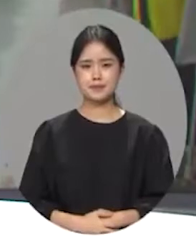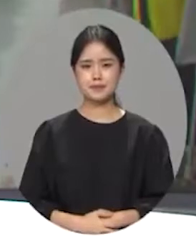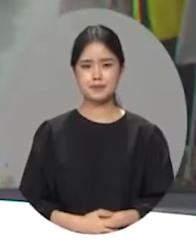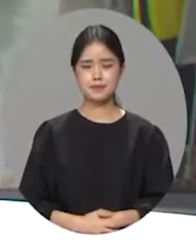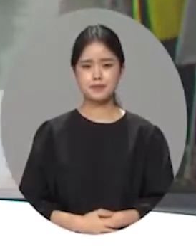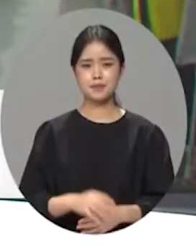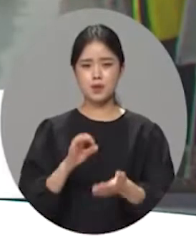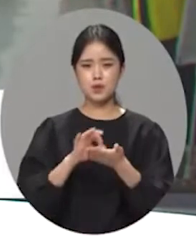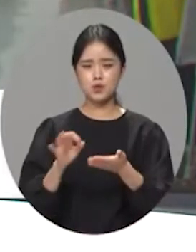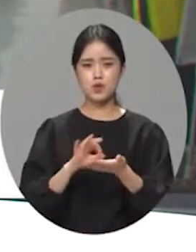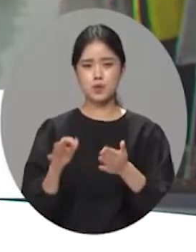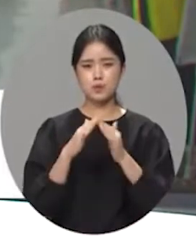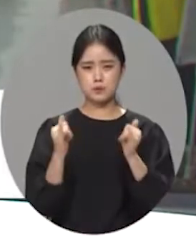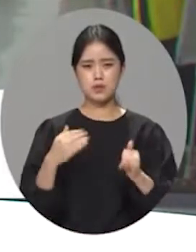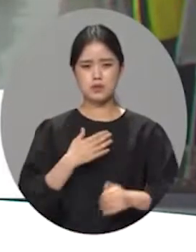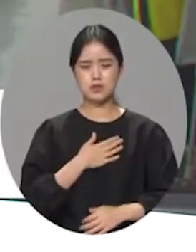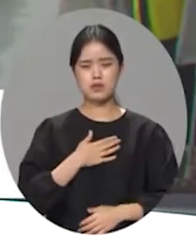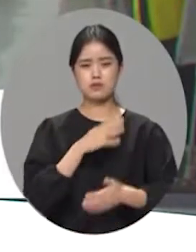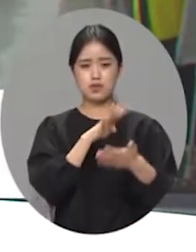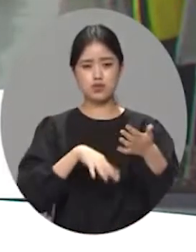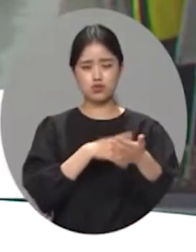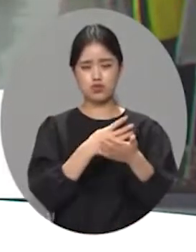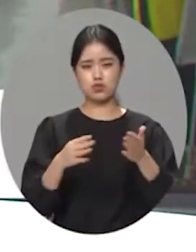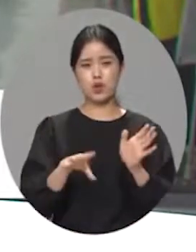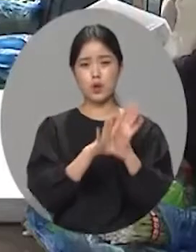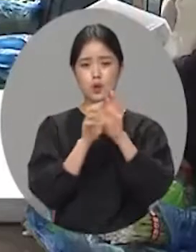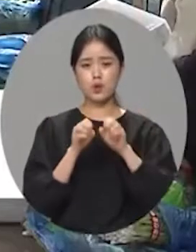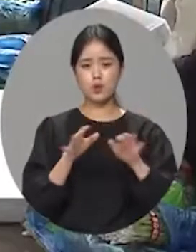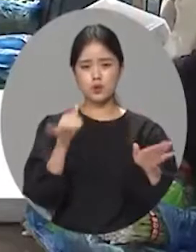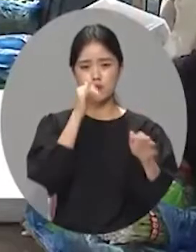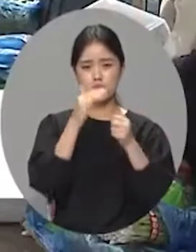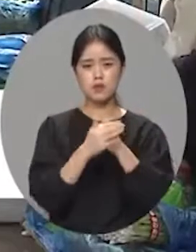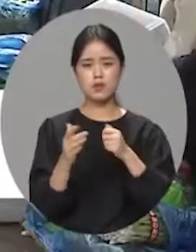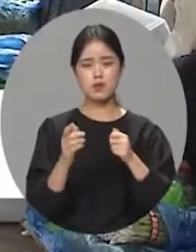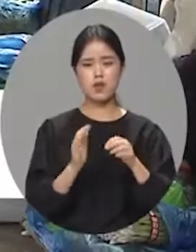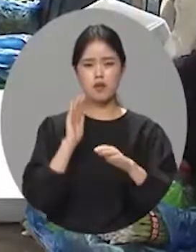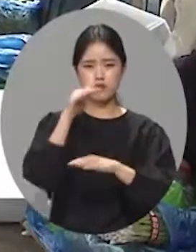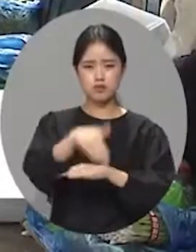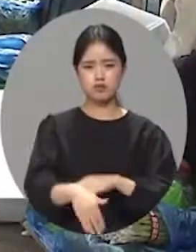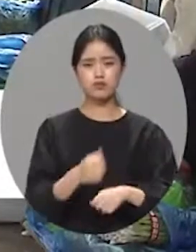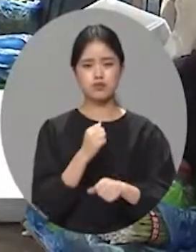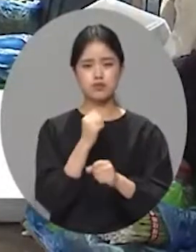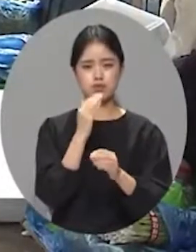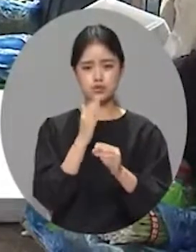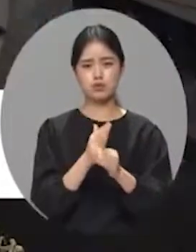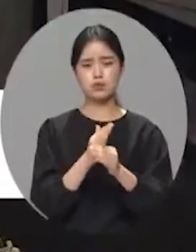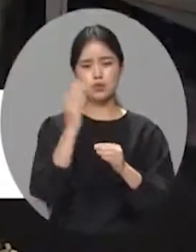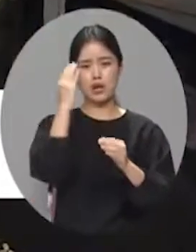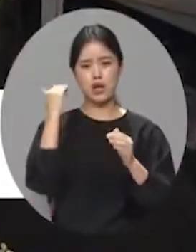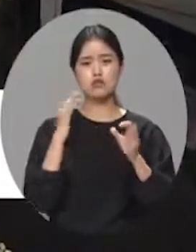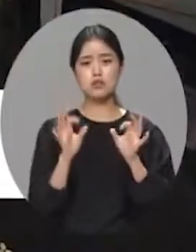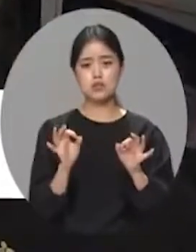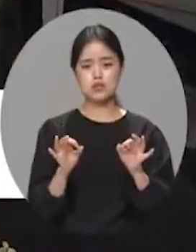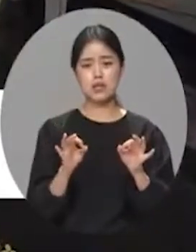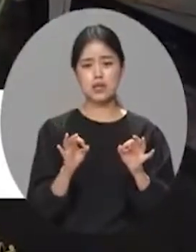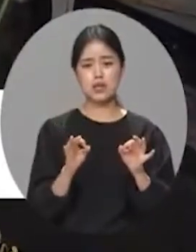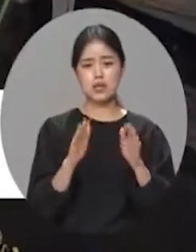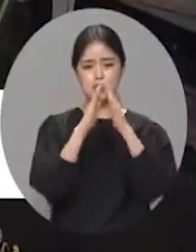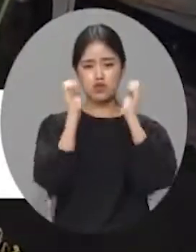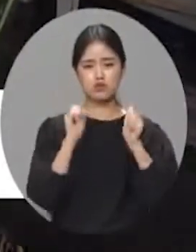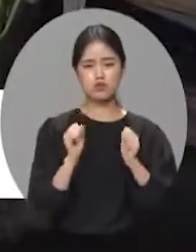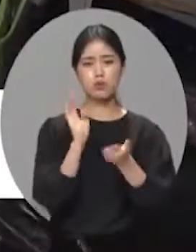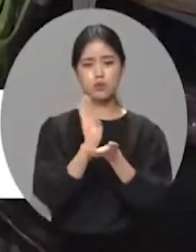소비자심리지수 가 코넬 구의 대 확산으로 다시 내림 새로 돌아섰습니다 한국은행 전북본부 에 따르면 도내